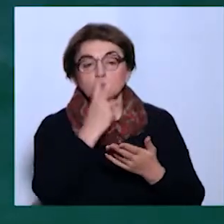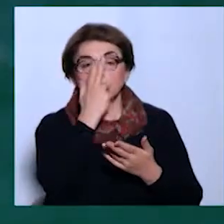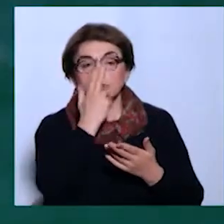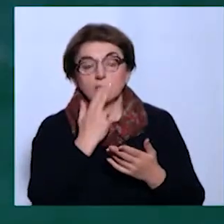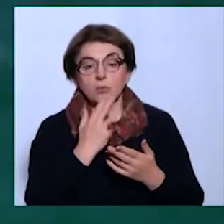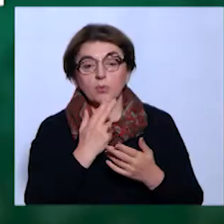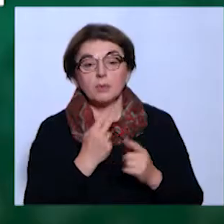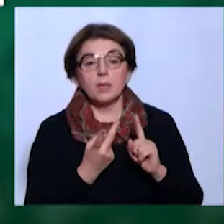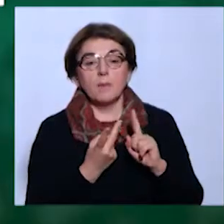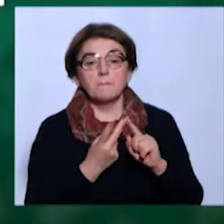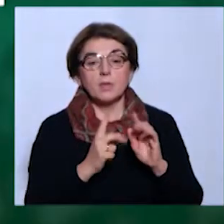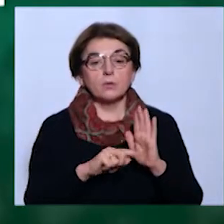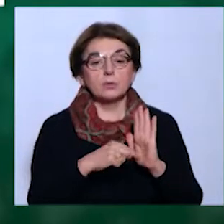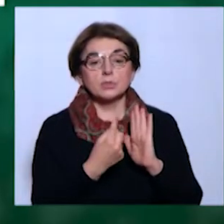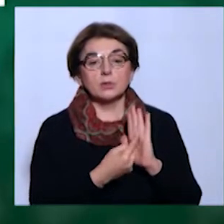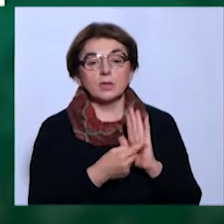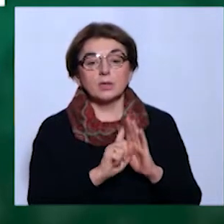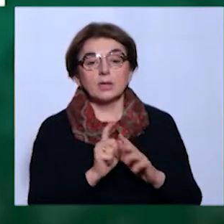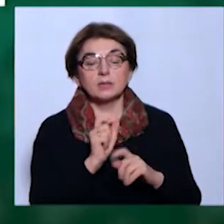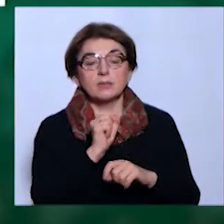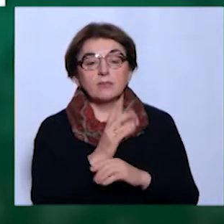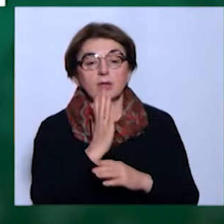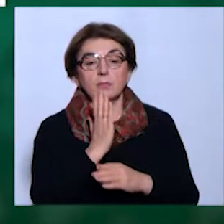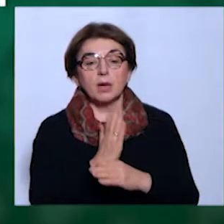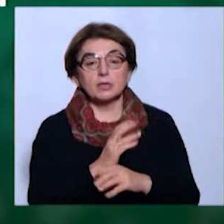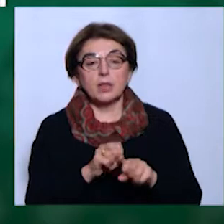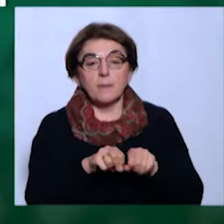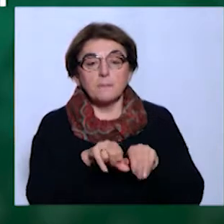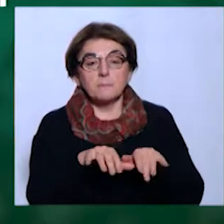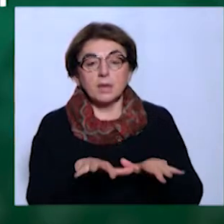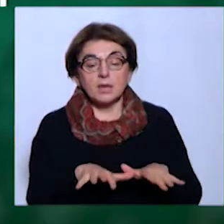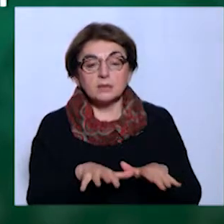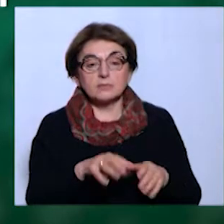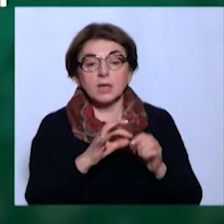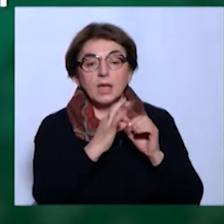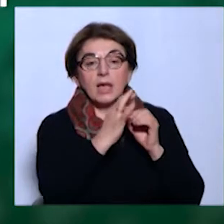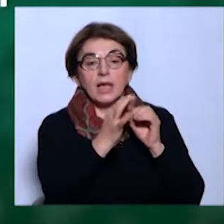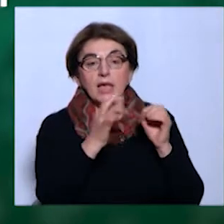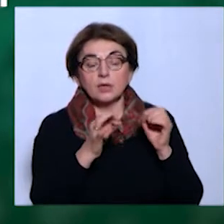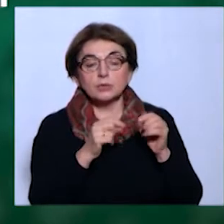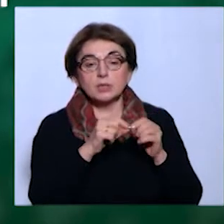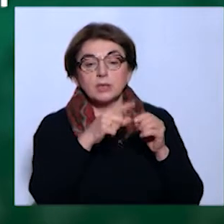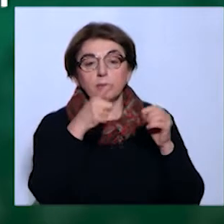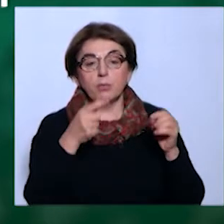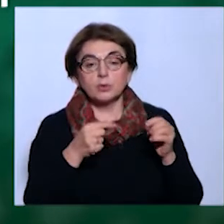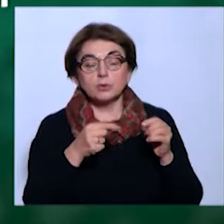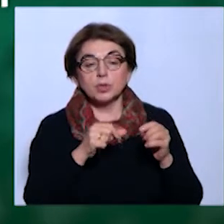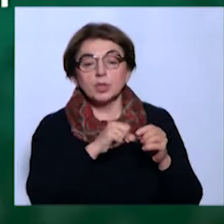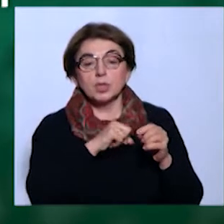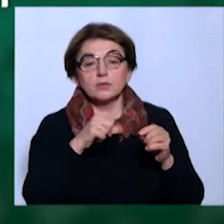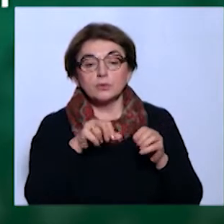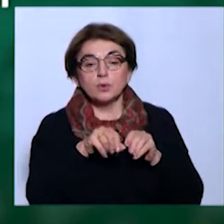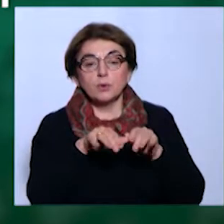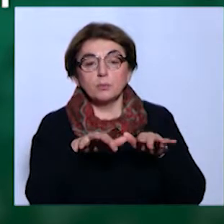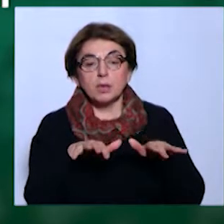Meore sheketqva. Ra funktsia akisria pes, gherosa da potuls. Pesvi mtsenaris